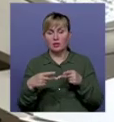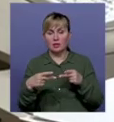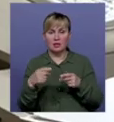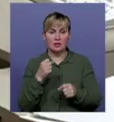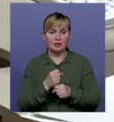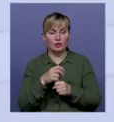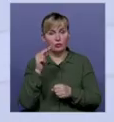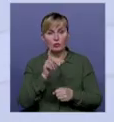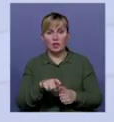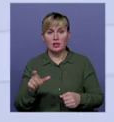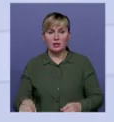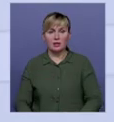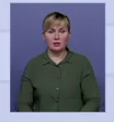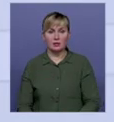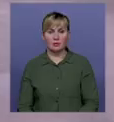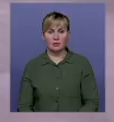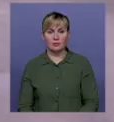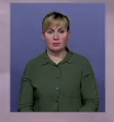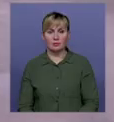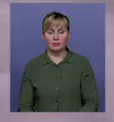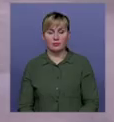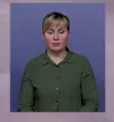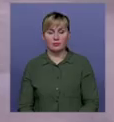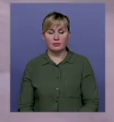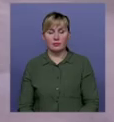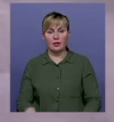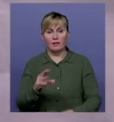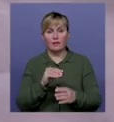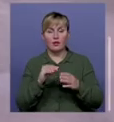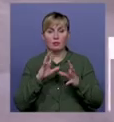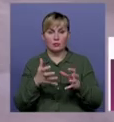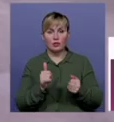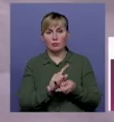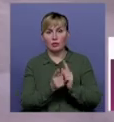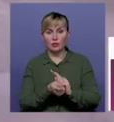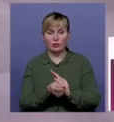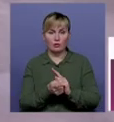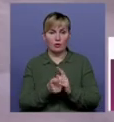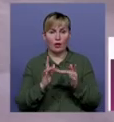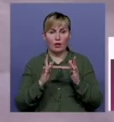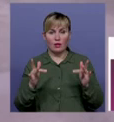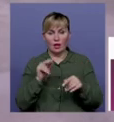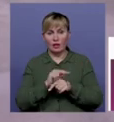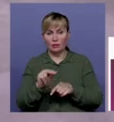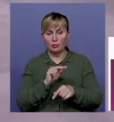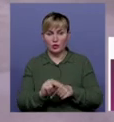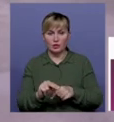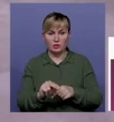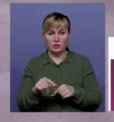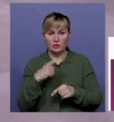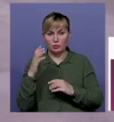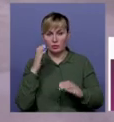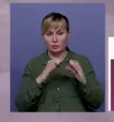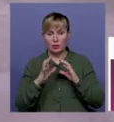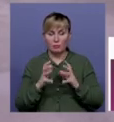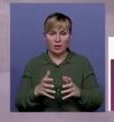на учащихся весь мир приходит он-лайн обучению скажи мне если взять самый известный университеты мира на